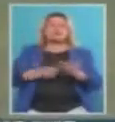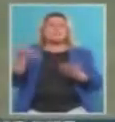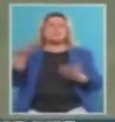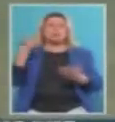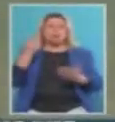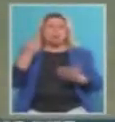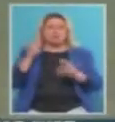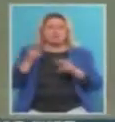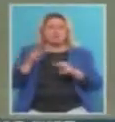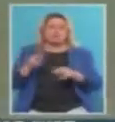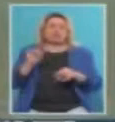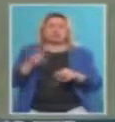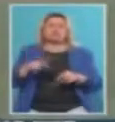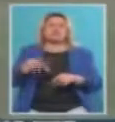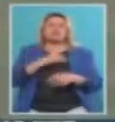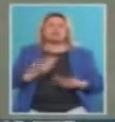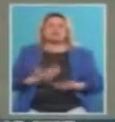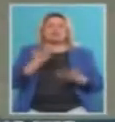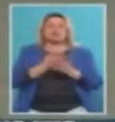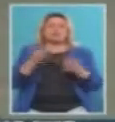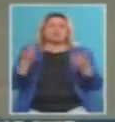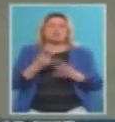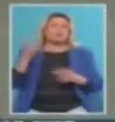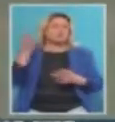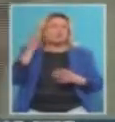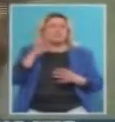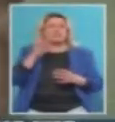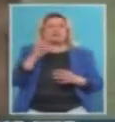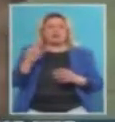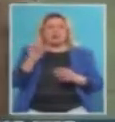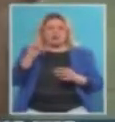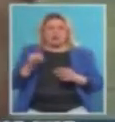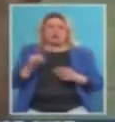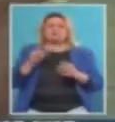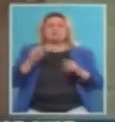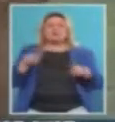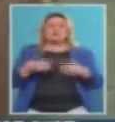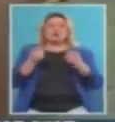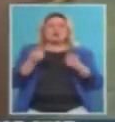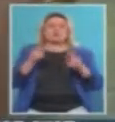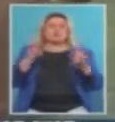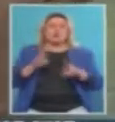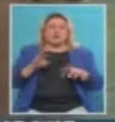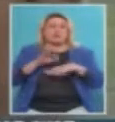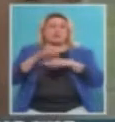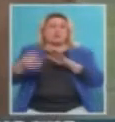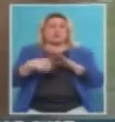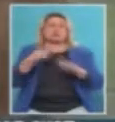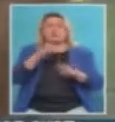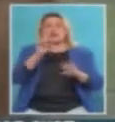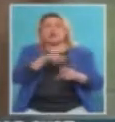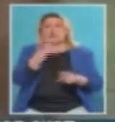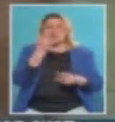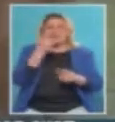пастухами. Также не все животные носят необходимые бирки. За нарушение правил выпаса скота теперь владелец заплатил штраф в